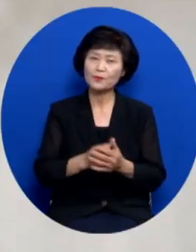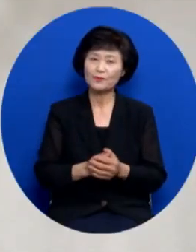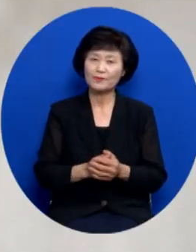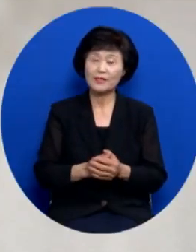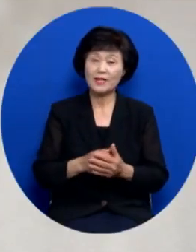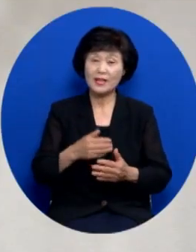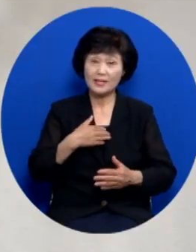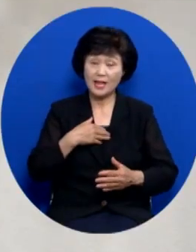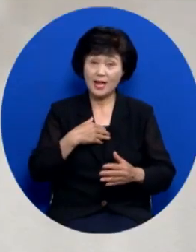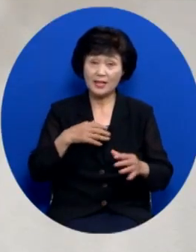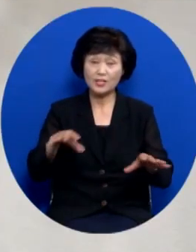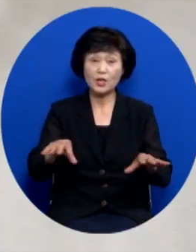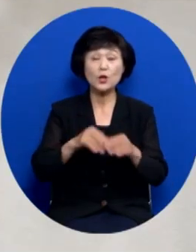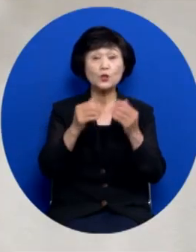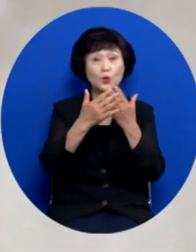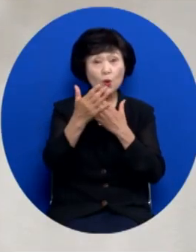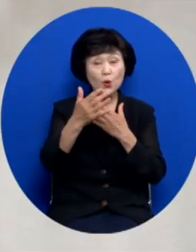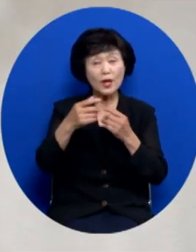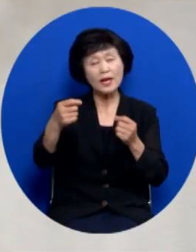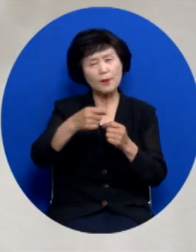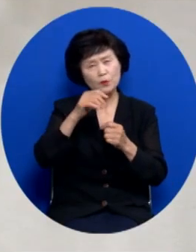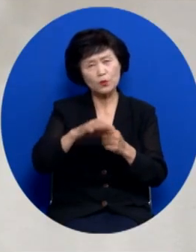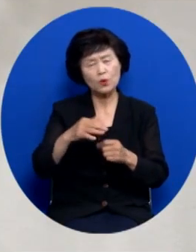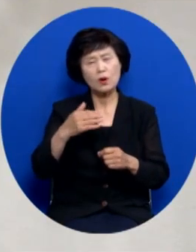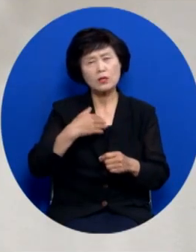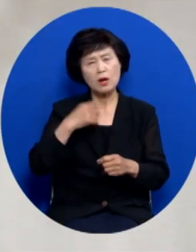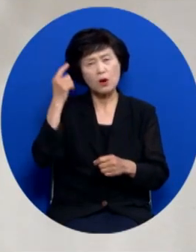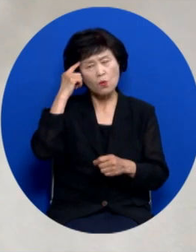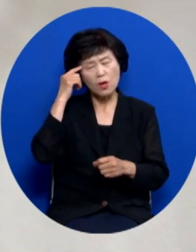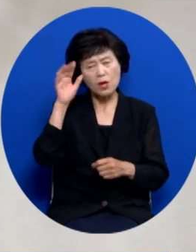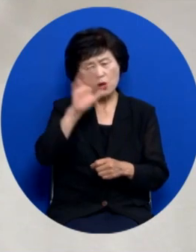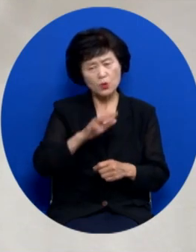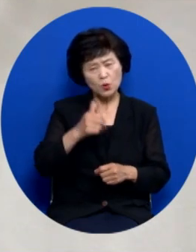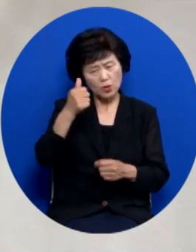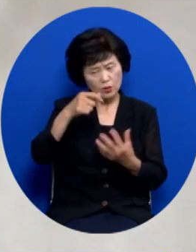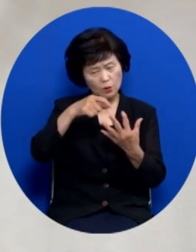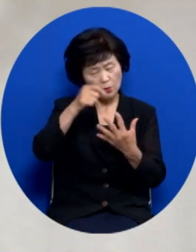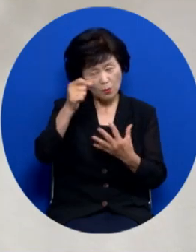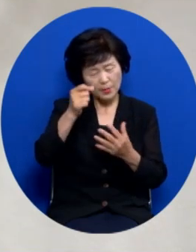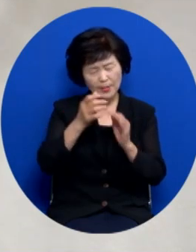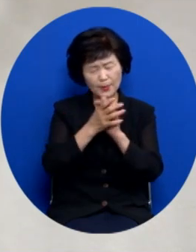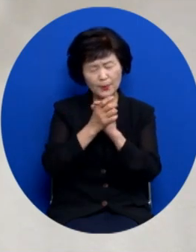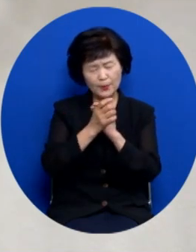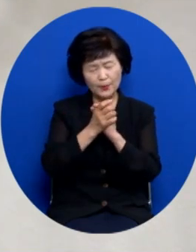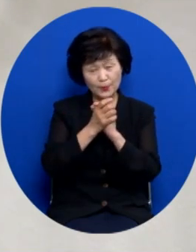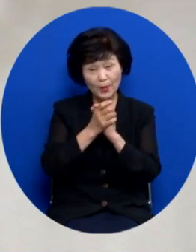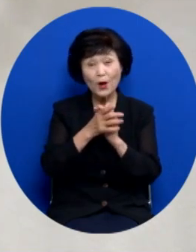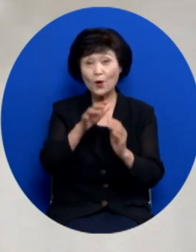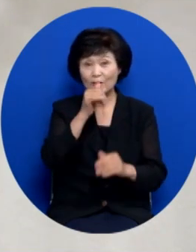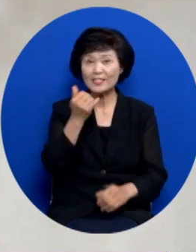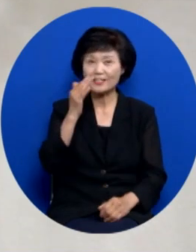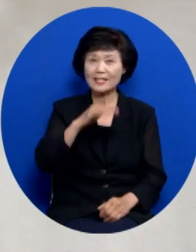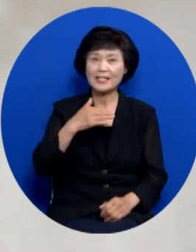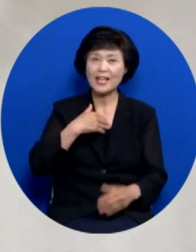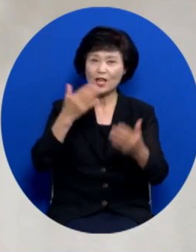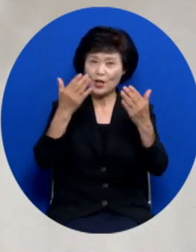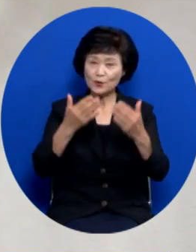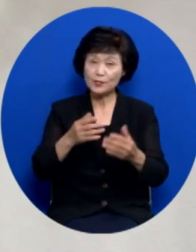이제 총회를 앞두고 하나님께서 왜 저를 총회장에 세우시나 그런 기도를 많이 했어요. 그때 제게 주신